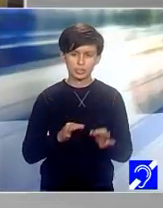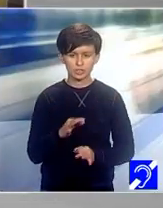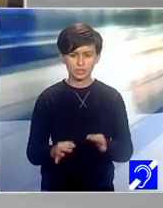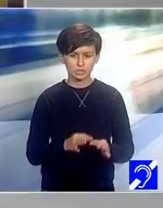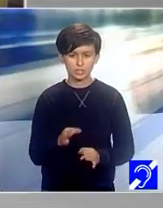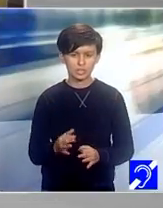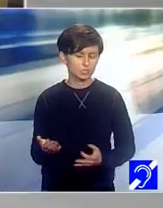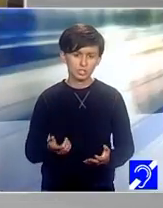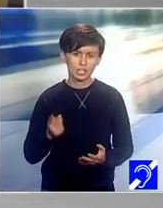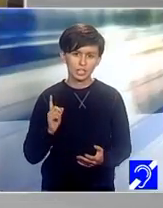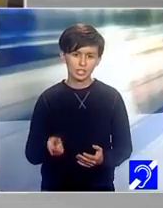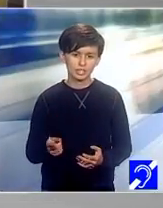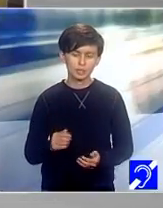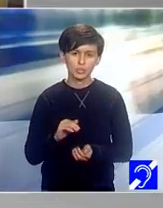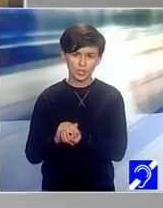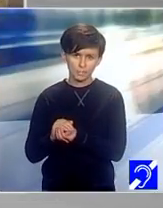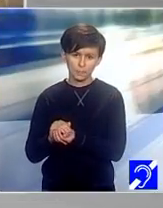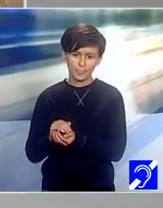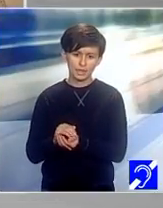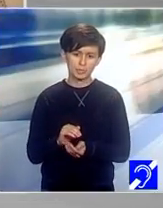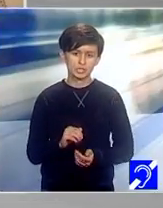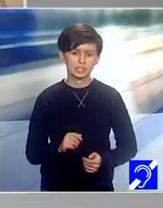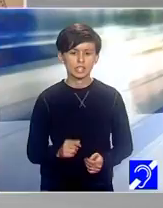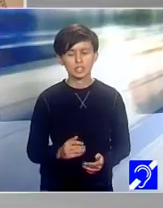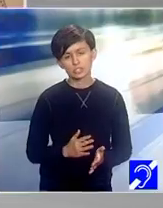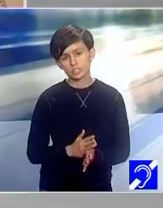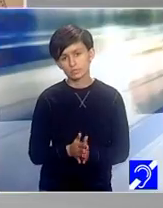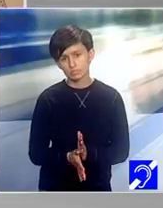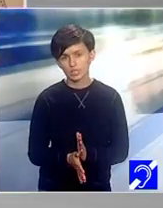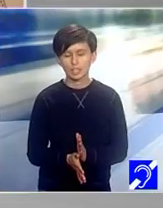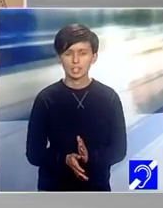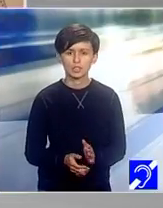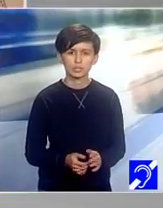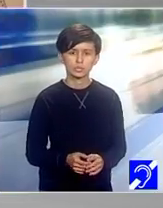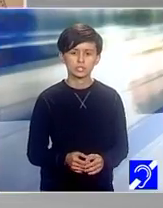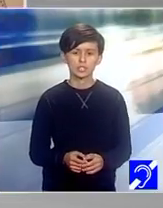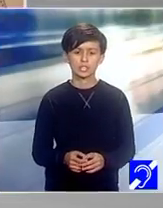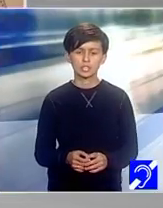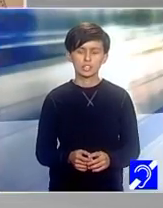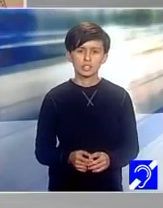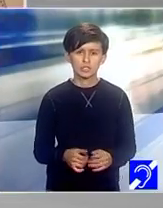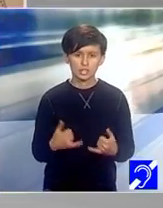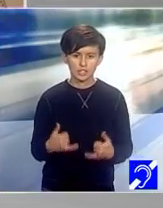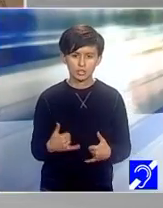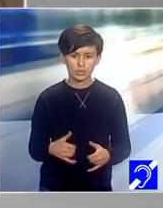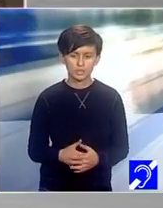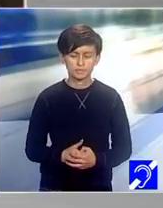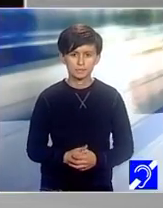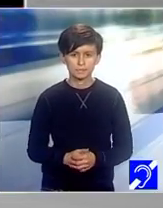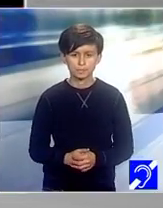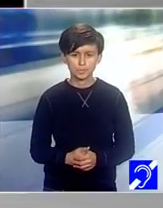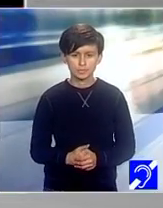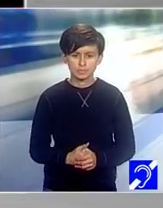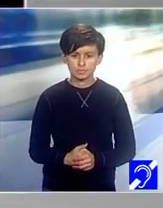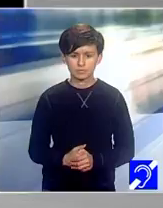care trebuie păstrată și inclusă, reinterpretată și inclusă în contemporan. Din punctul meu de